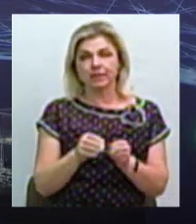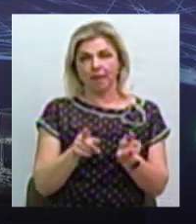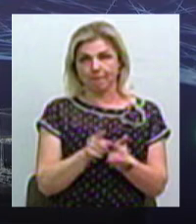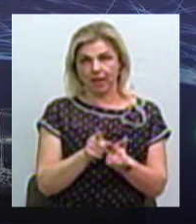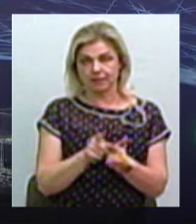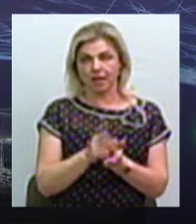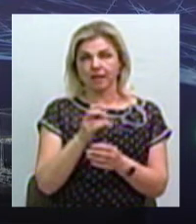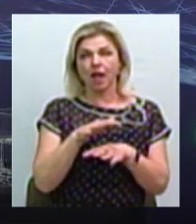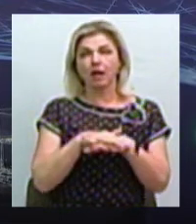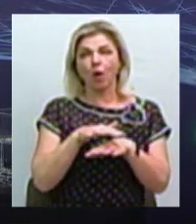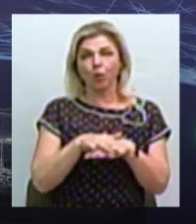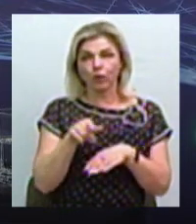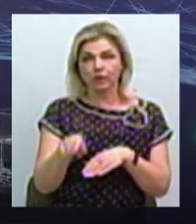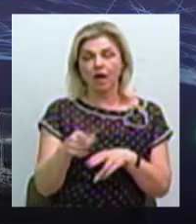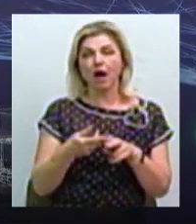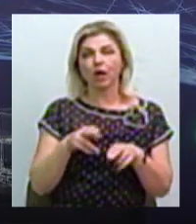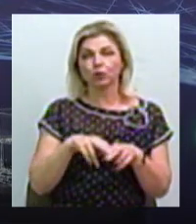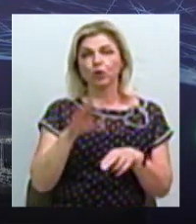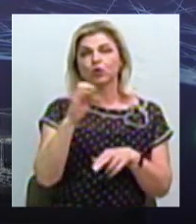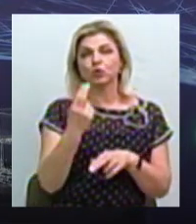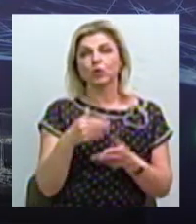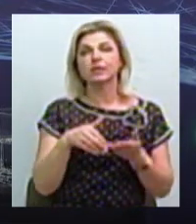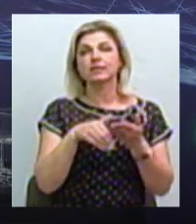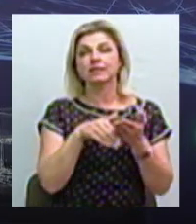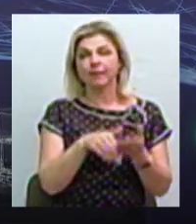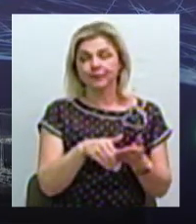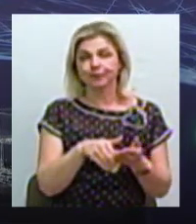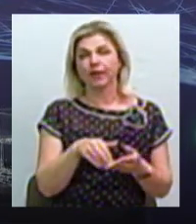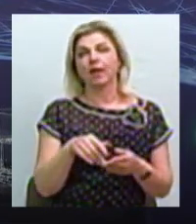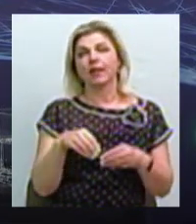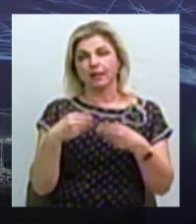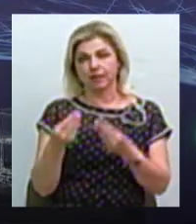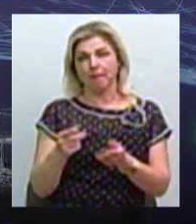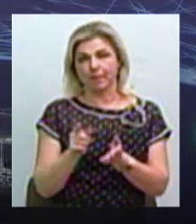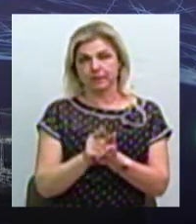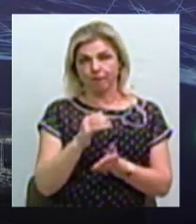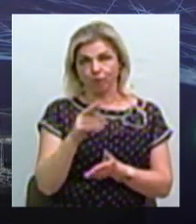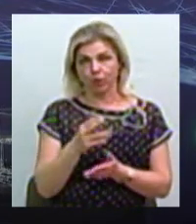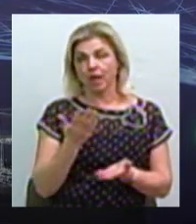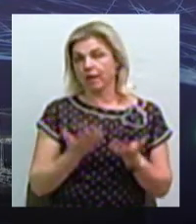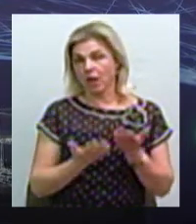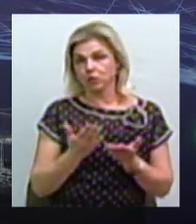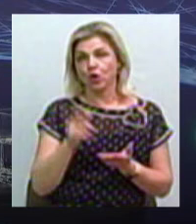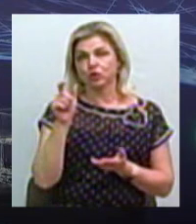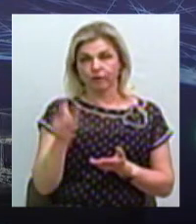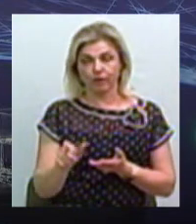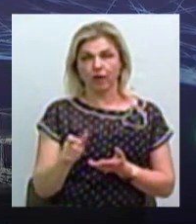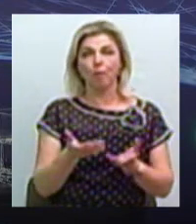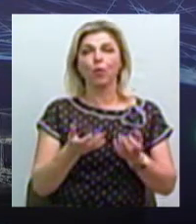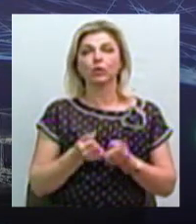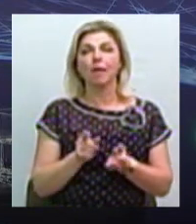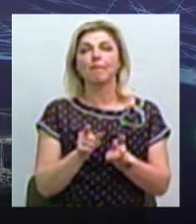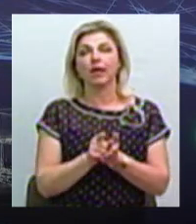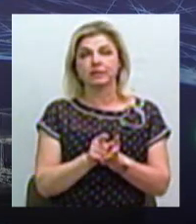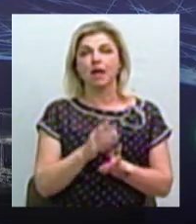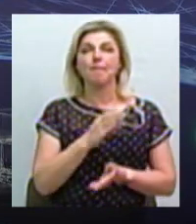рахунки, які органам соціального захисту населення надасть пенсійний фонд. Тобто, якщо це громадянин, який отримував пенсію